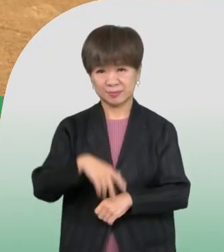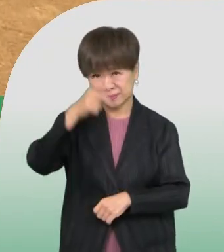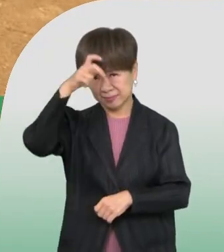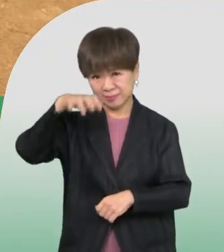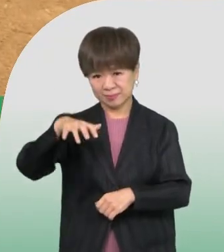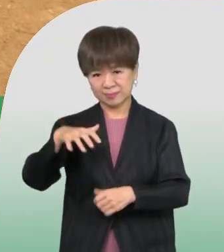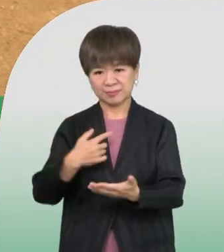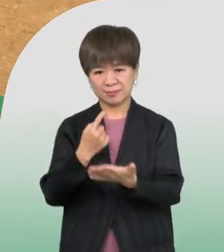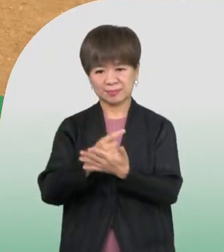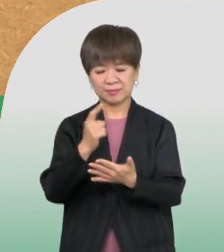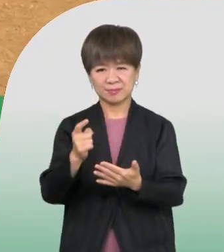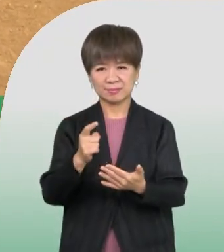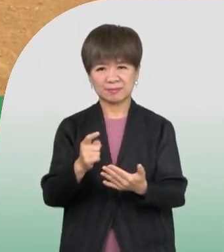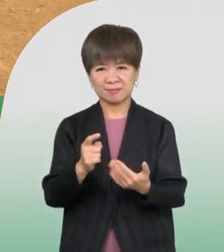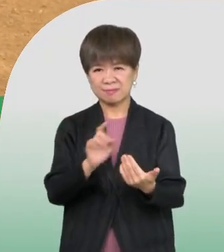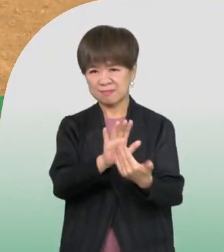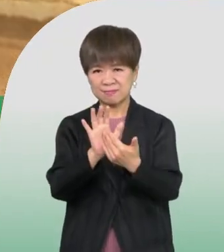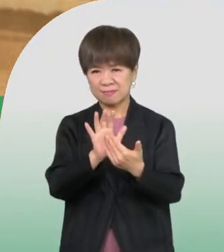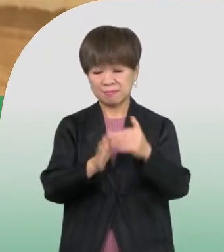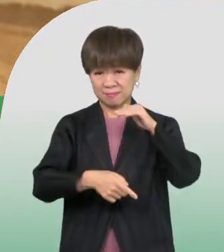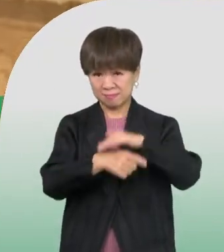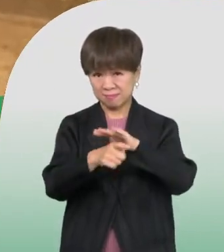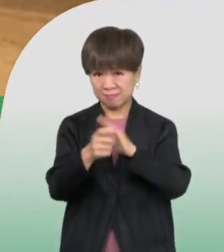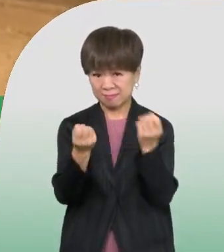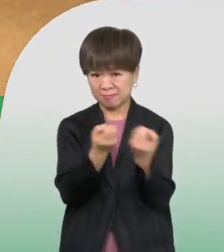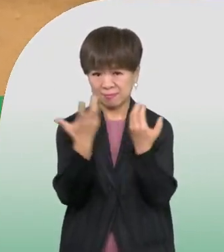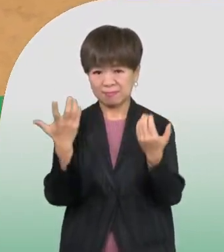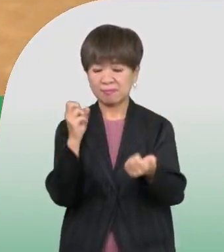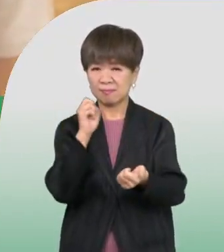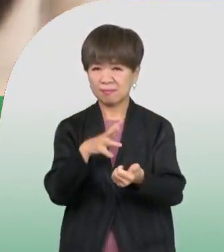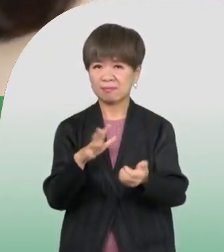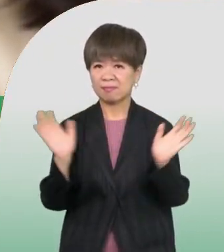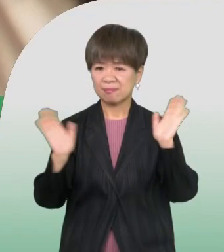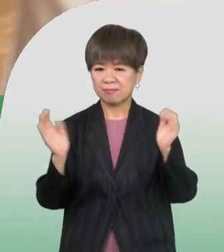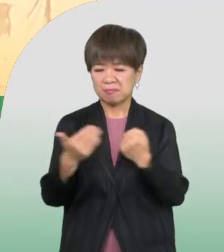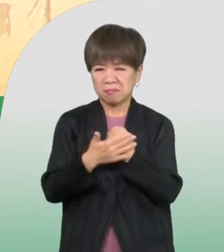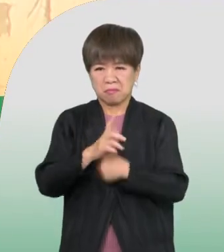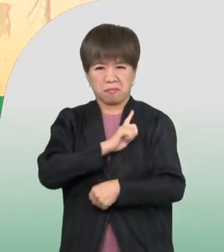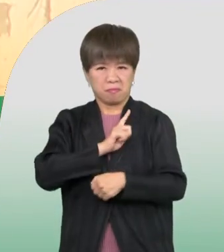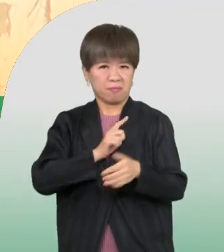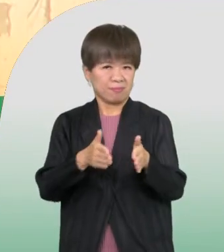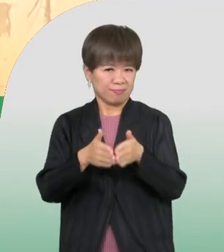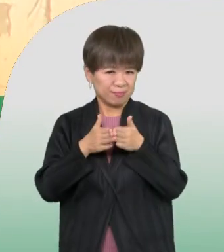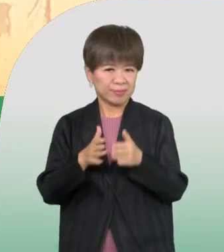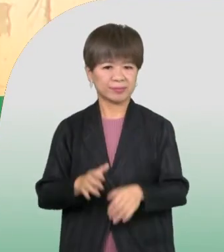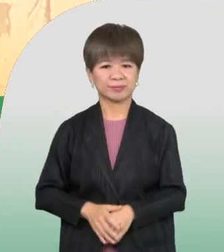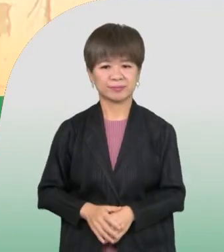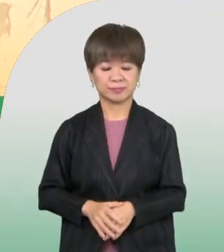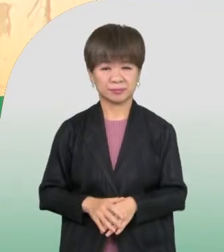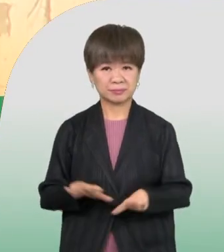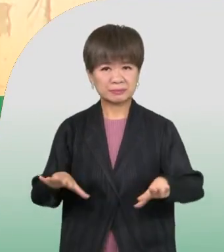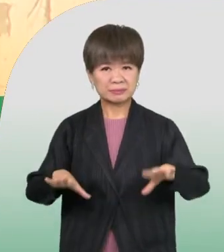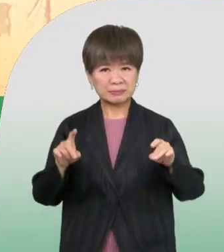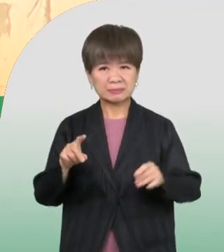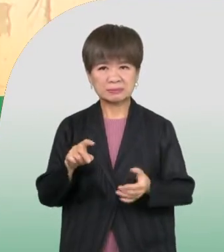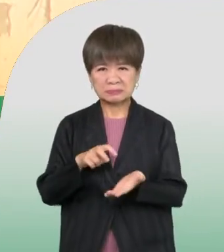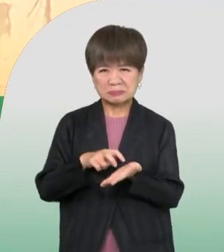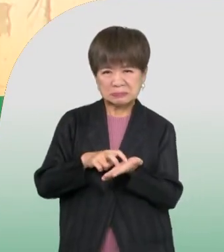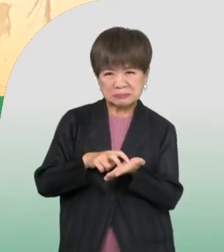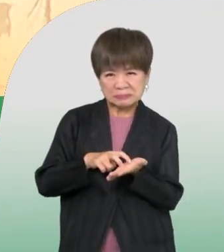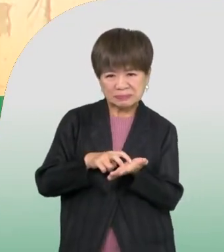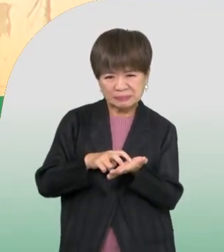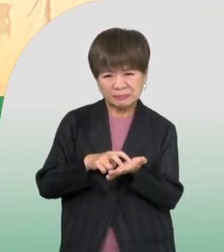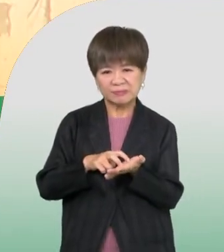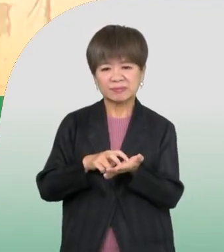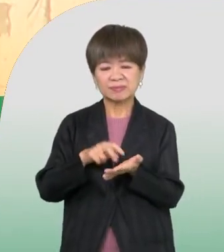家業以防犯罪先頭，為成人嘅學道用嘅來保護自家。 我觉得一开始会怕怕，但是后